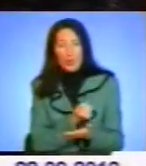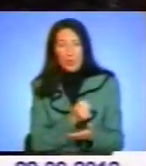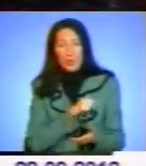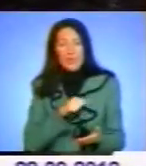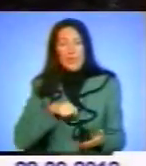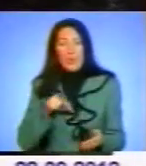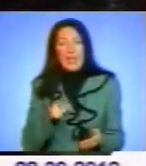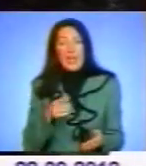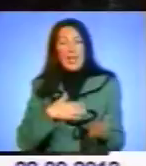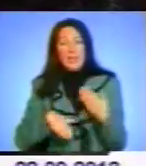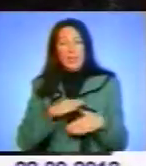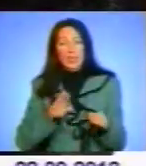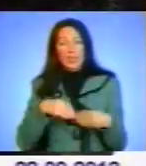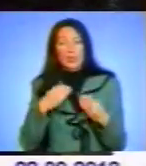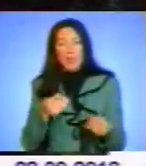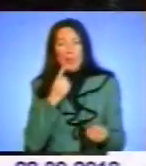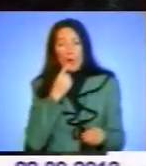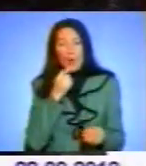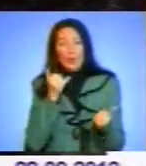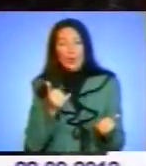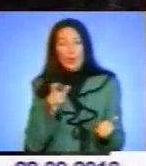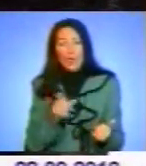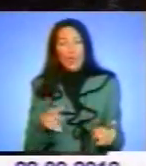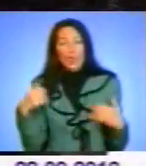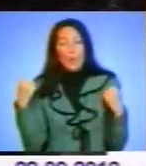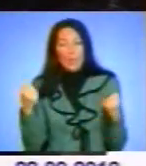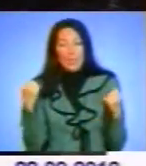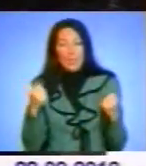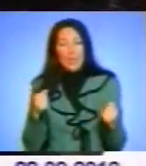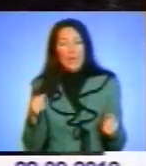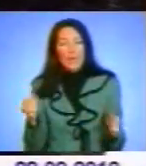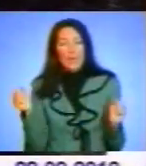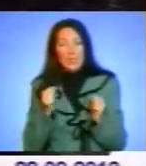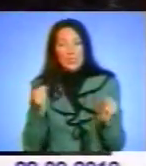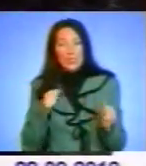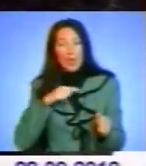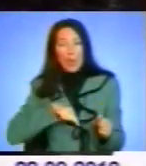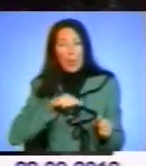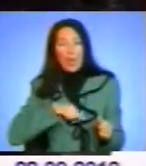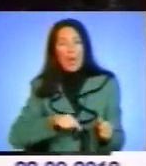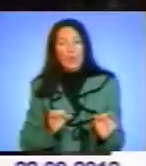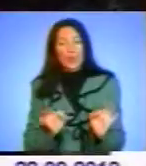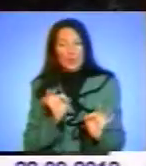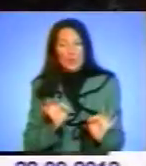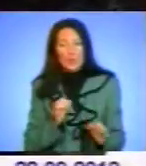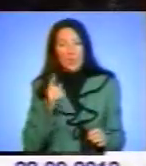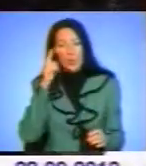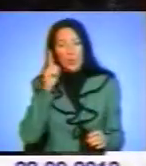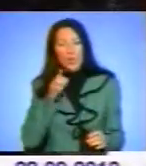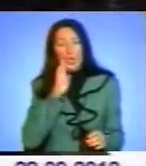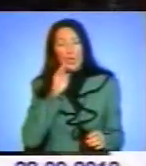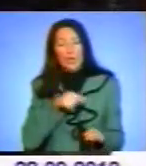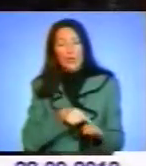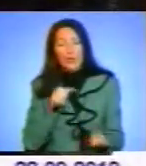що здали кров сьогодні люди міцні, фізично, морально стійкі. Я думаю, що ті жінки це відчують, і ми